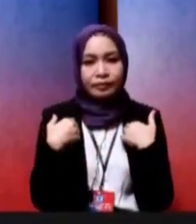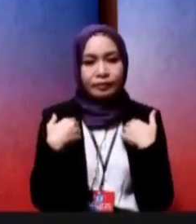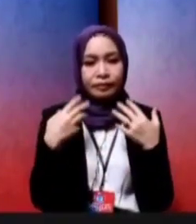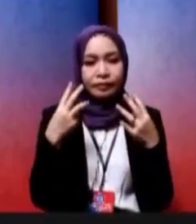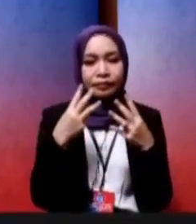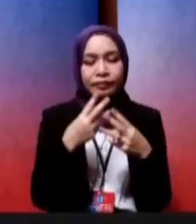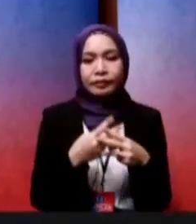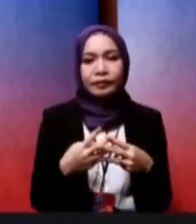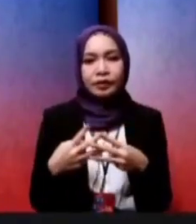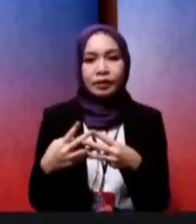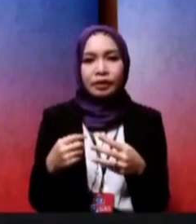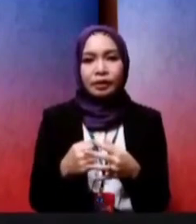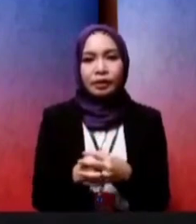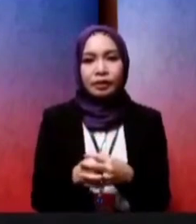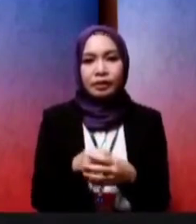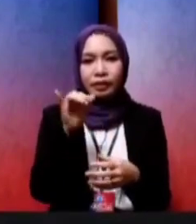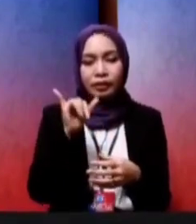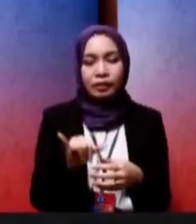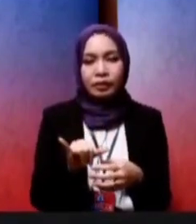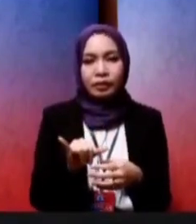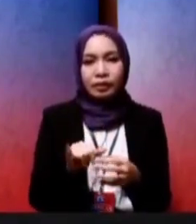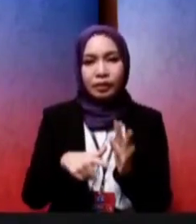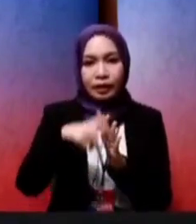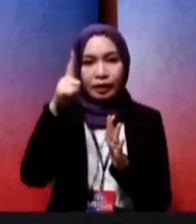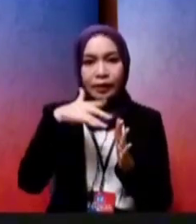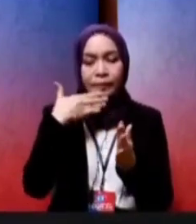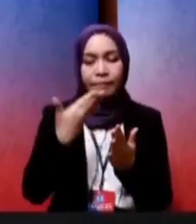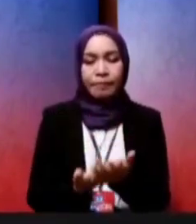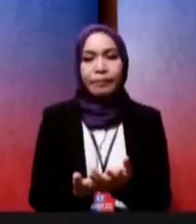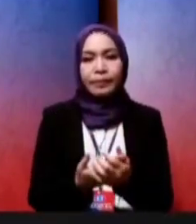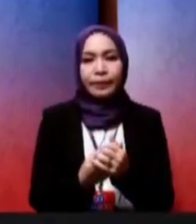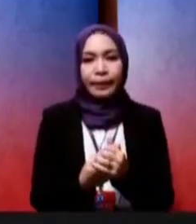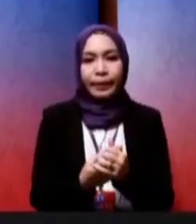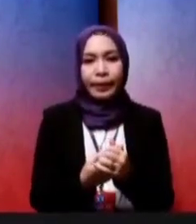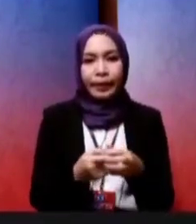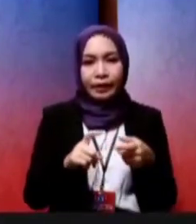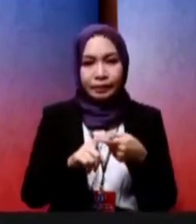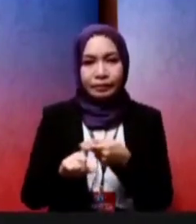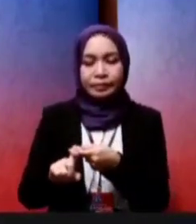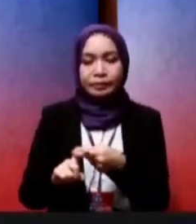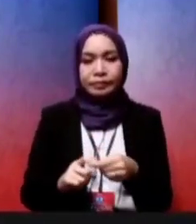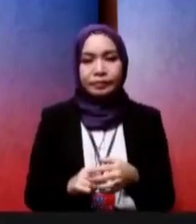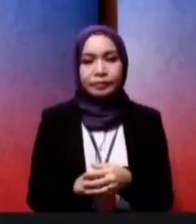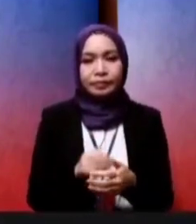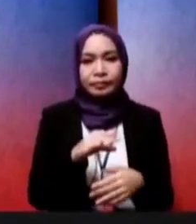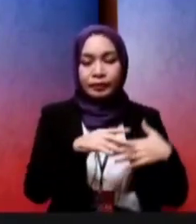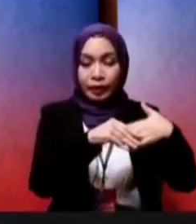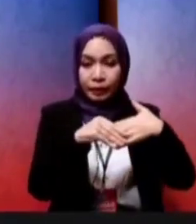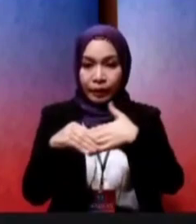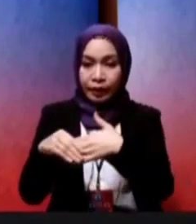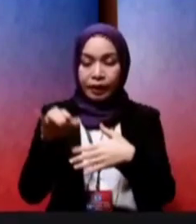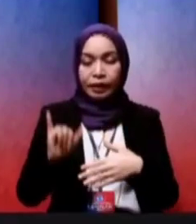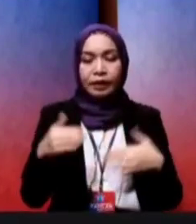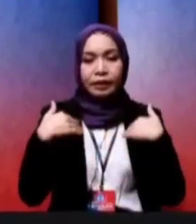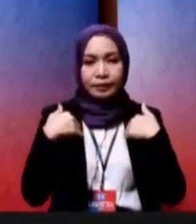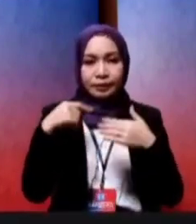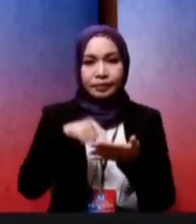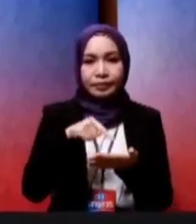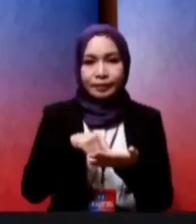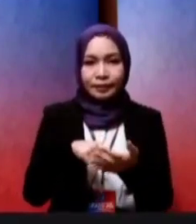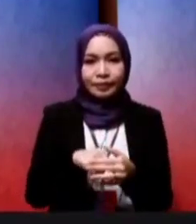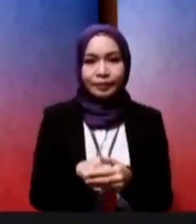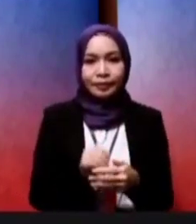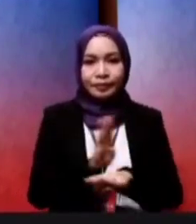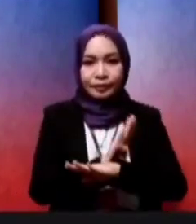ranting negeri dan juga pimpinan yang ada di sini perniagaan termasuk